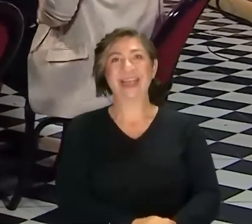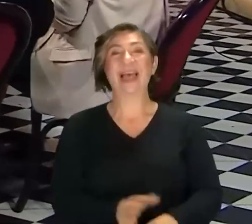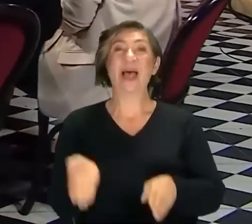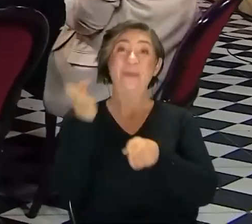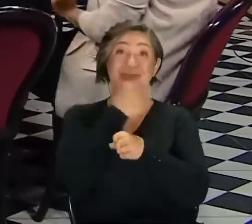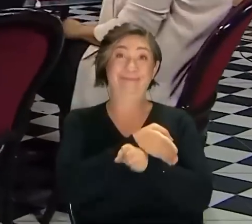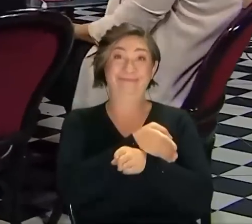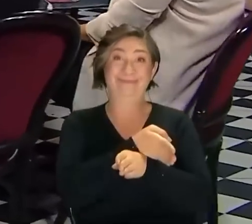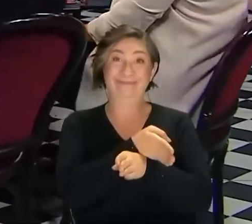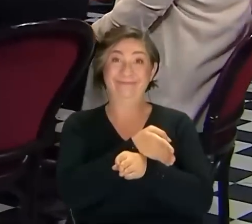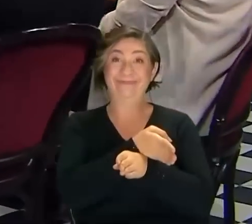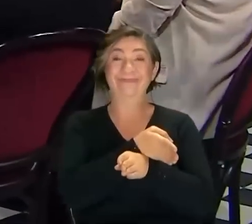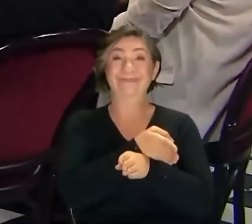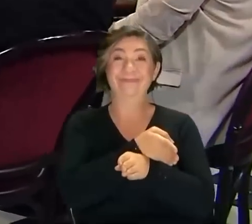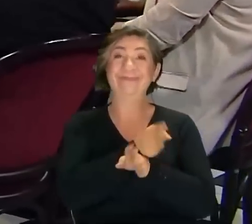Ama düşün.